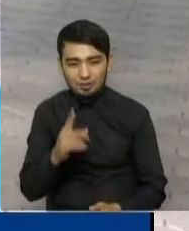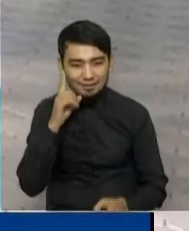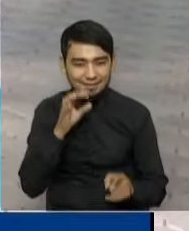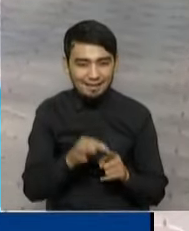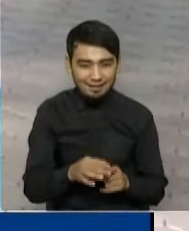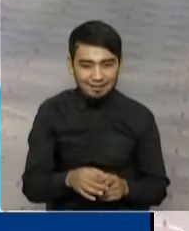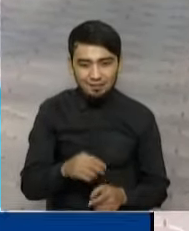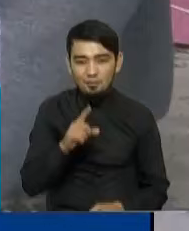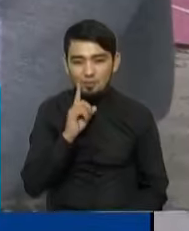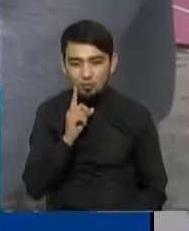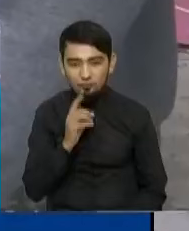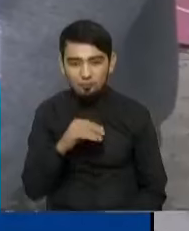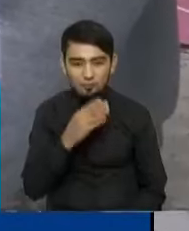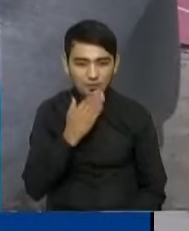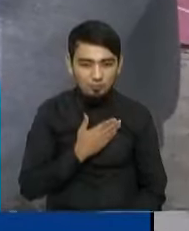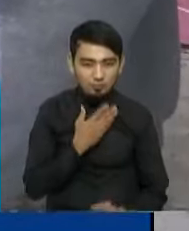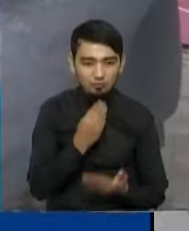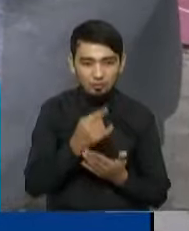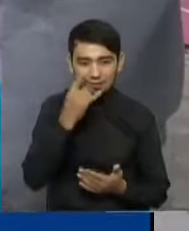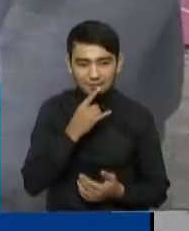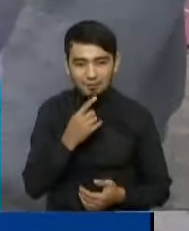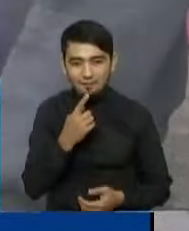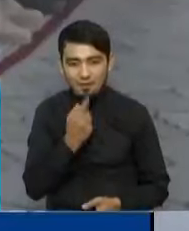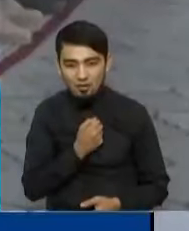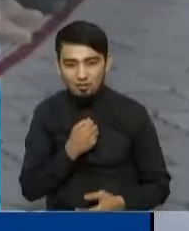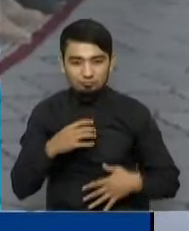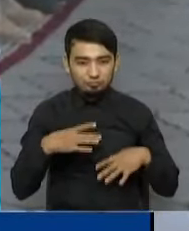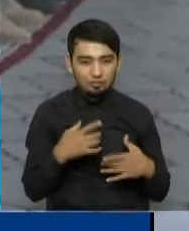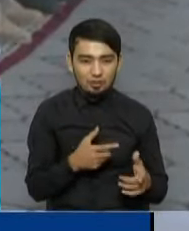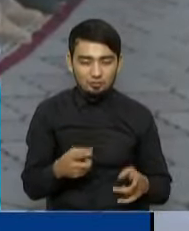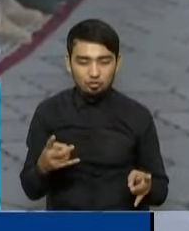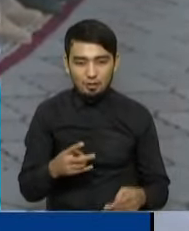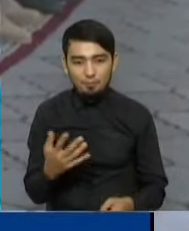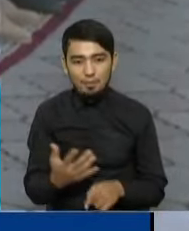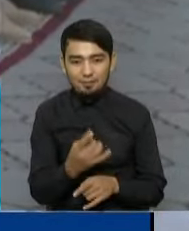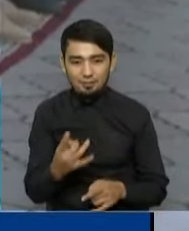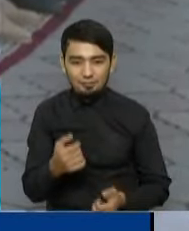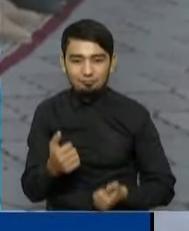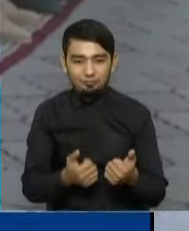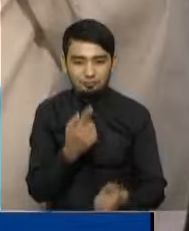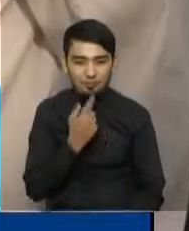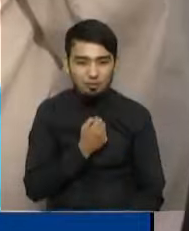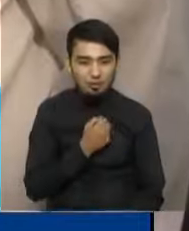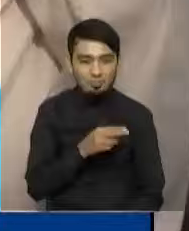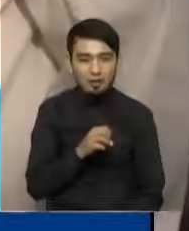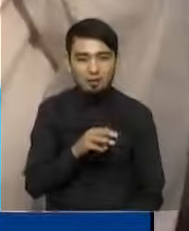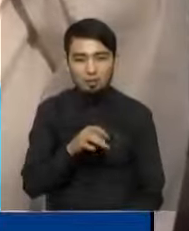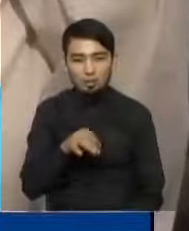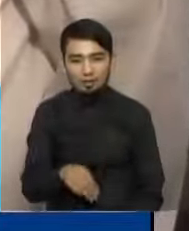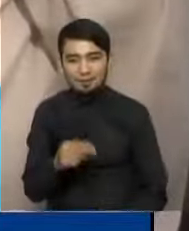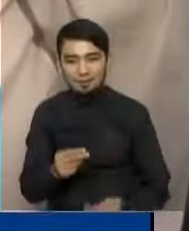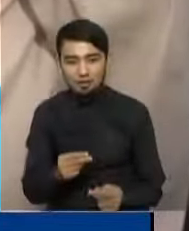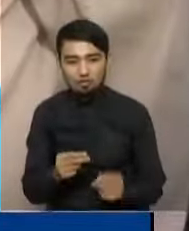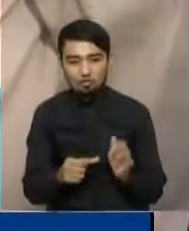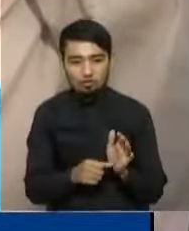елін жерін сүюге тәрбиелеу, әскери дайындықтарын шыңдау. Осымен 5-ші мәрте ұйымдастырылған әскери патриоттық ойын 6